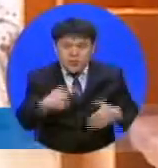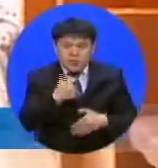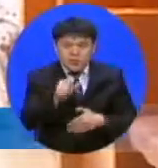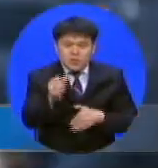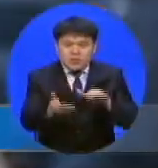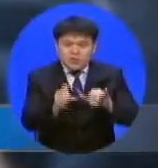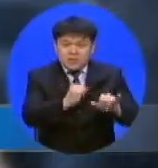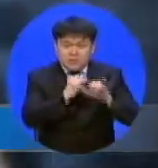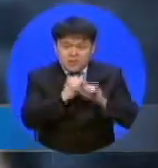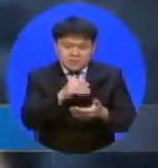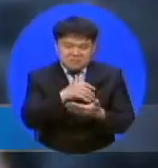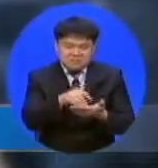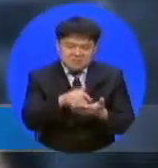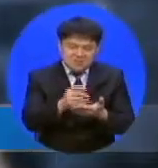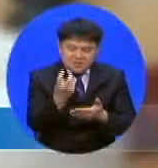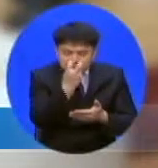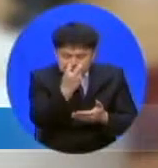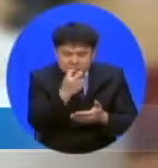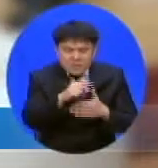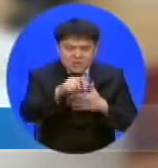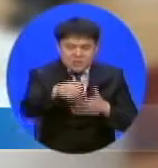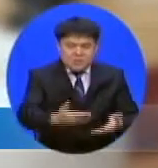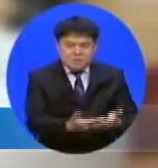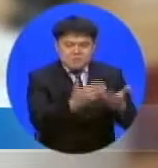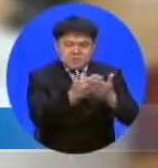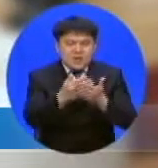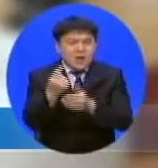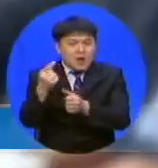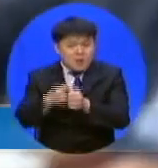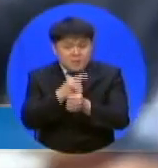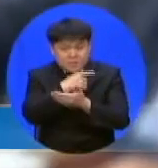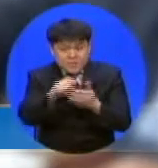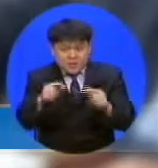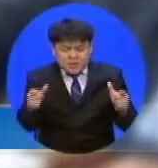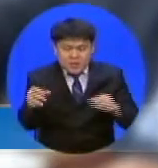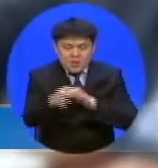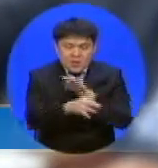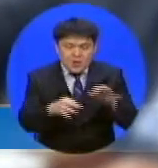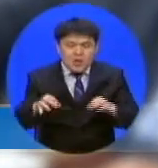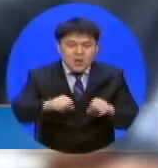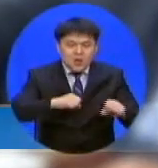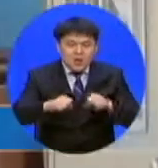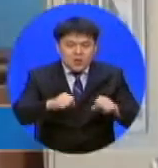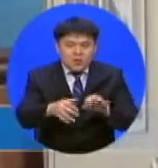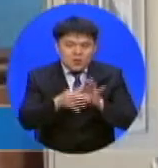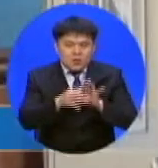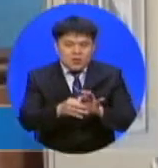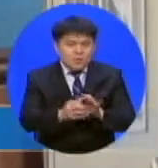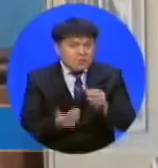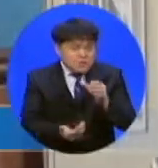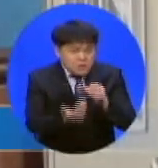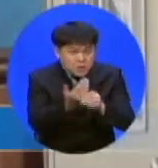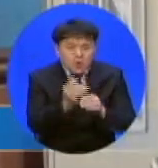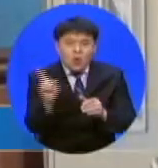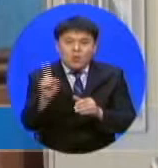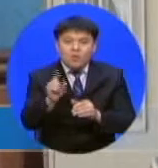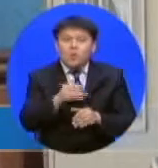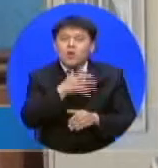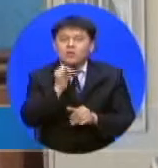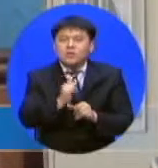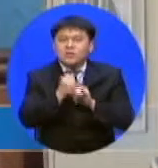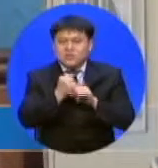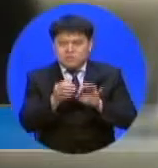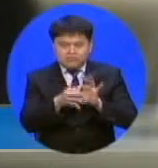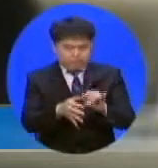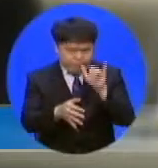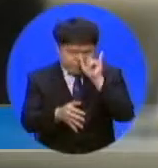자살자를 조사한 결과 지역개발, 자연재해 등 노인의 경제활동 상태에 치명적인 사건이 노인 자살률에 영향을